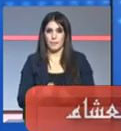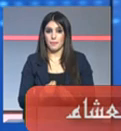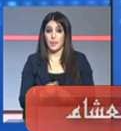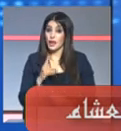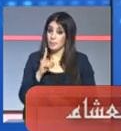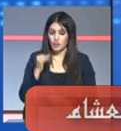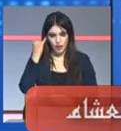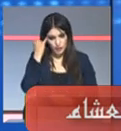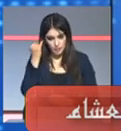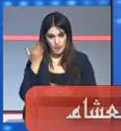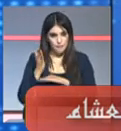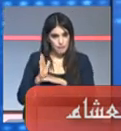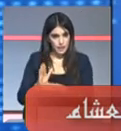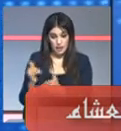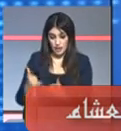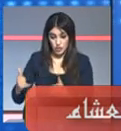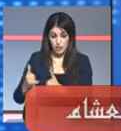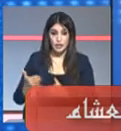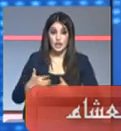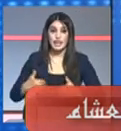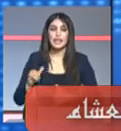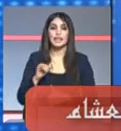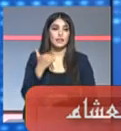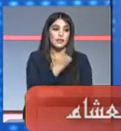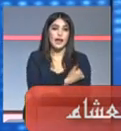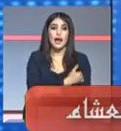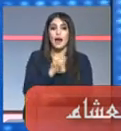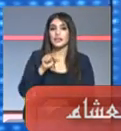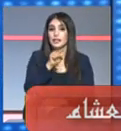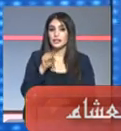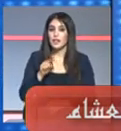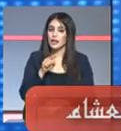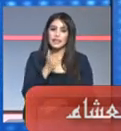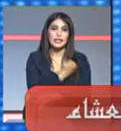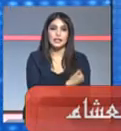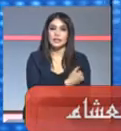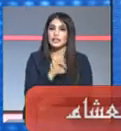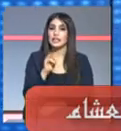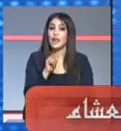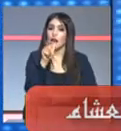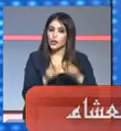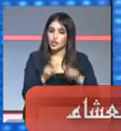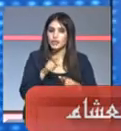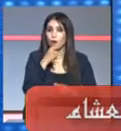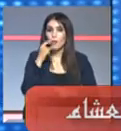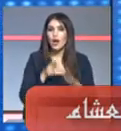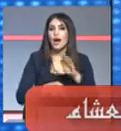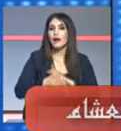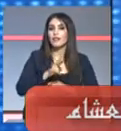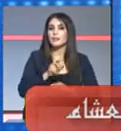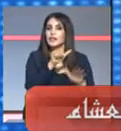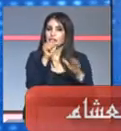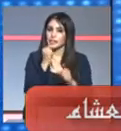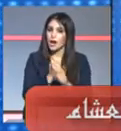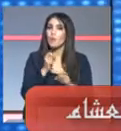هذا اقتراحنا سيكون موجه للناس اللي اعمالهم اكثر من ستين سنه واحده كما تعهد بدينا معناها فيه حمله التلقيح والاولويات